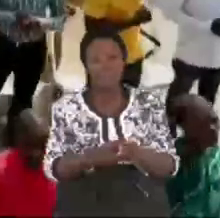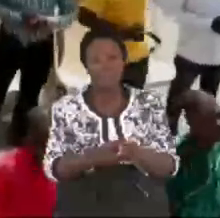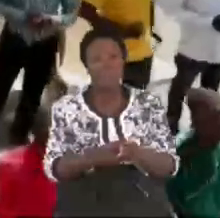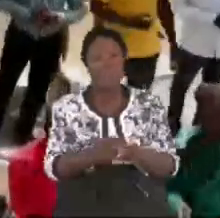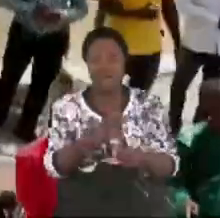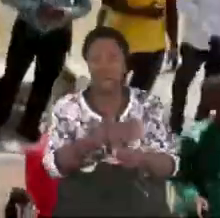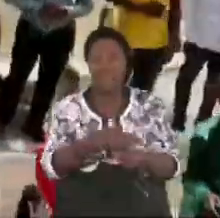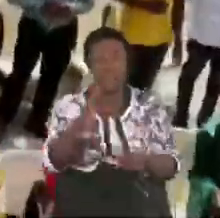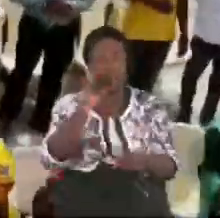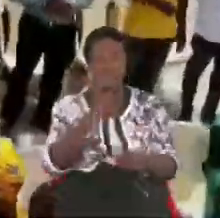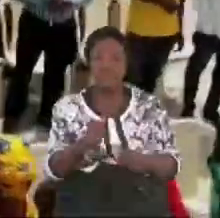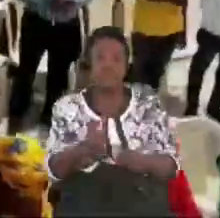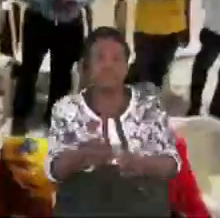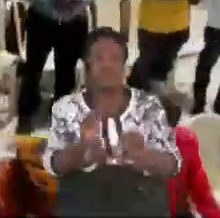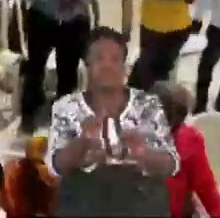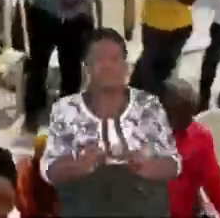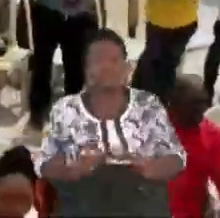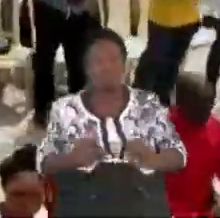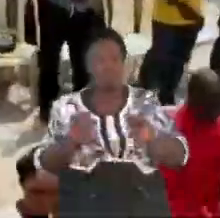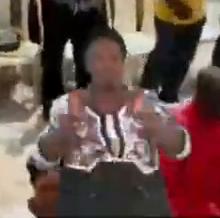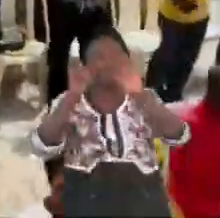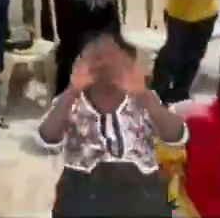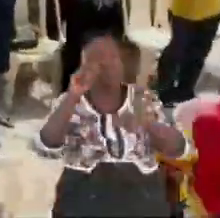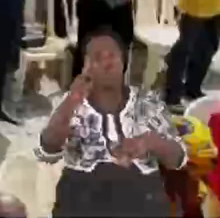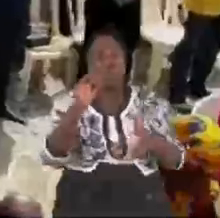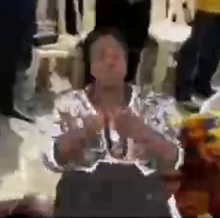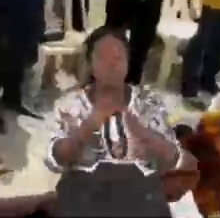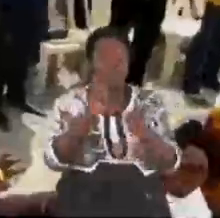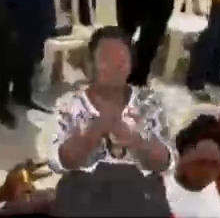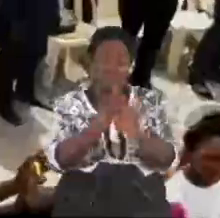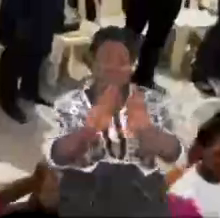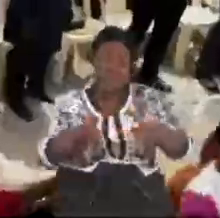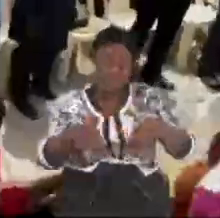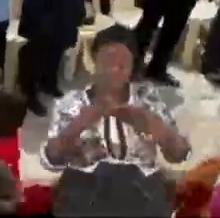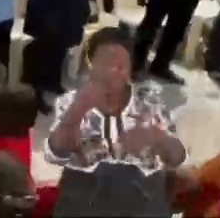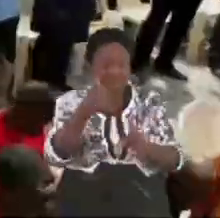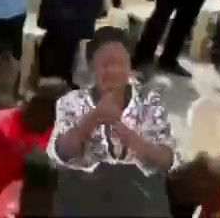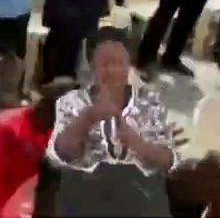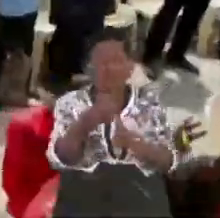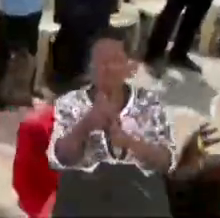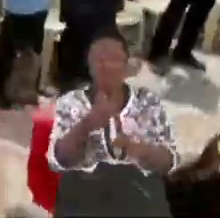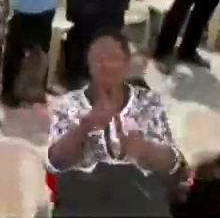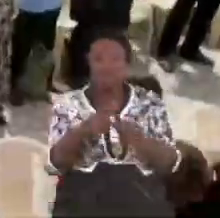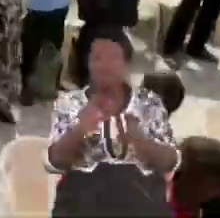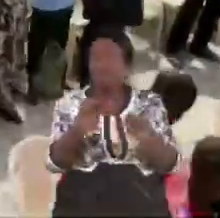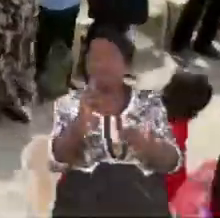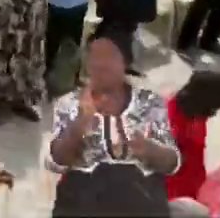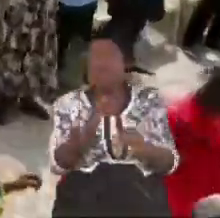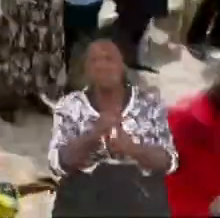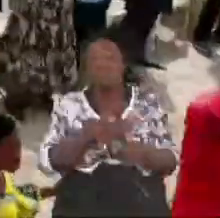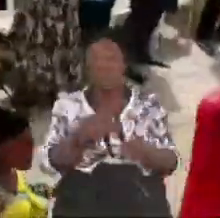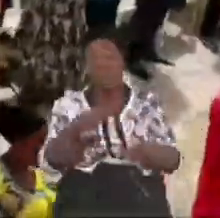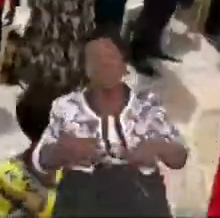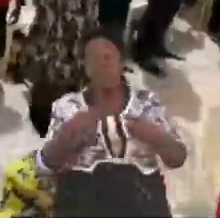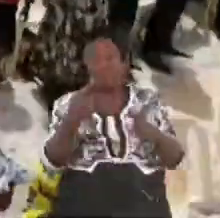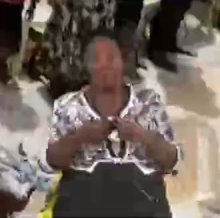Il est le souverain qui s'est soumis lui-même. Et de personne ne m'ôte ma vie.